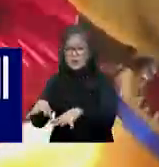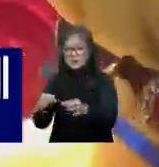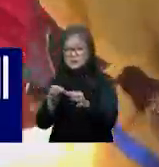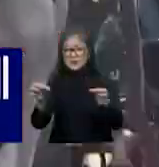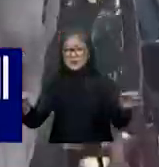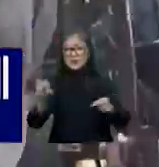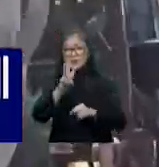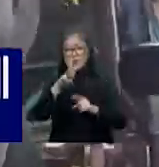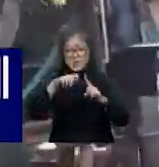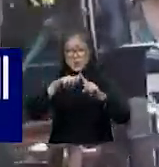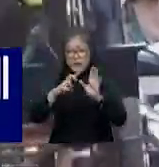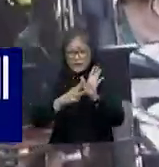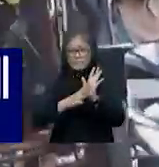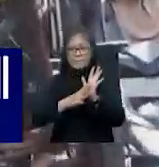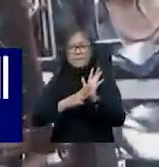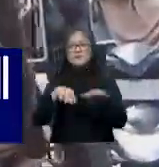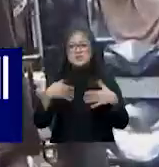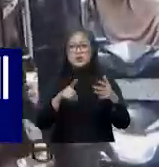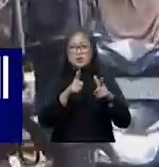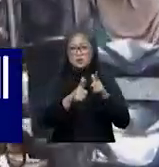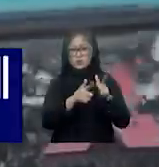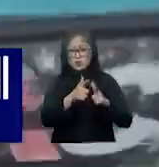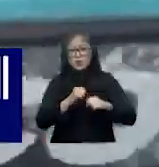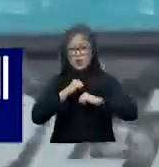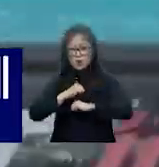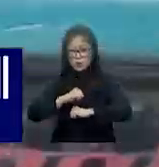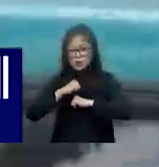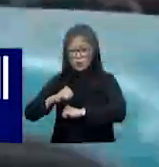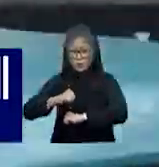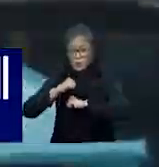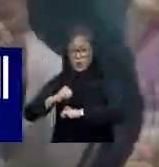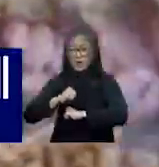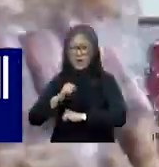Kirap dilakukan dengan melibatkan 7 kereta andong, 35 mobil, dan 4